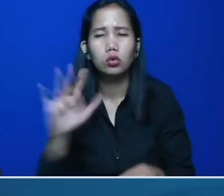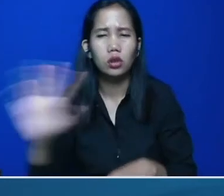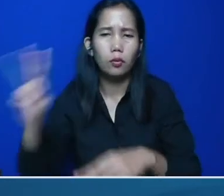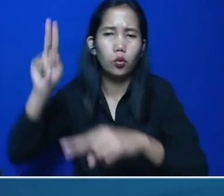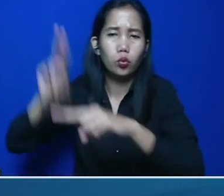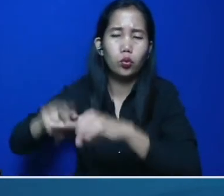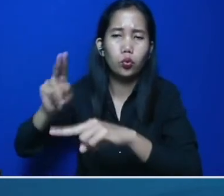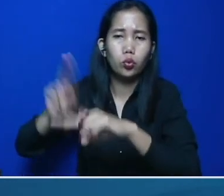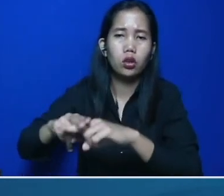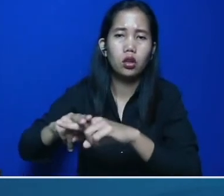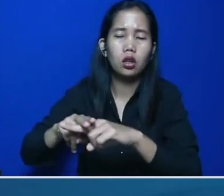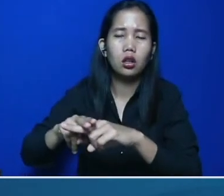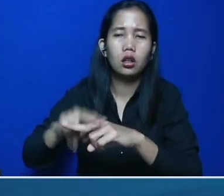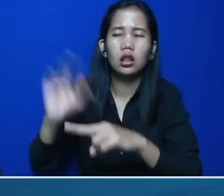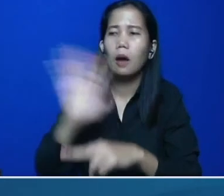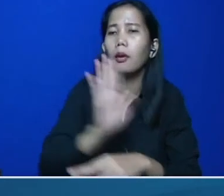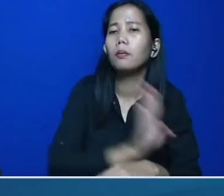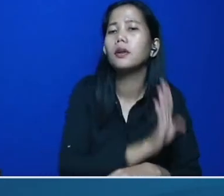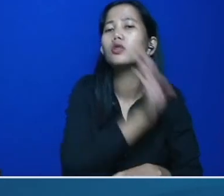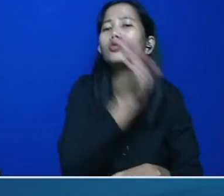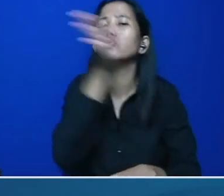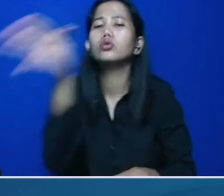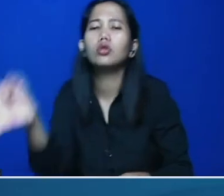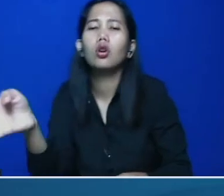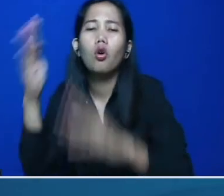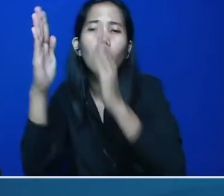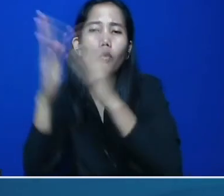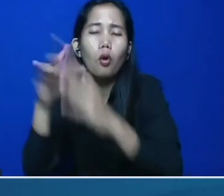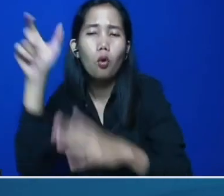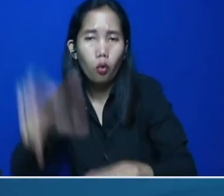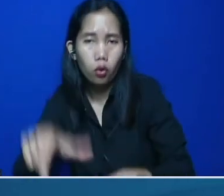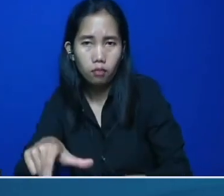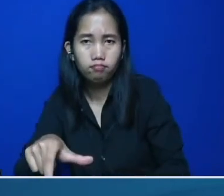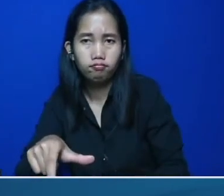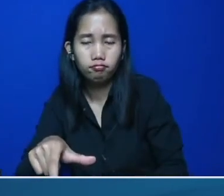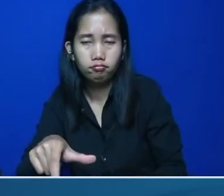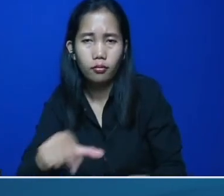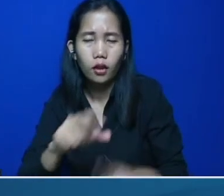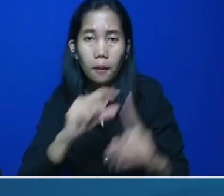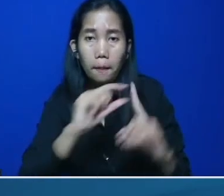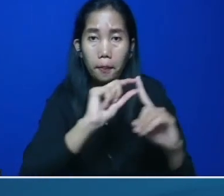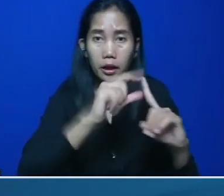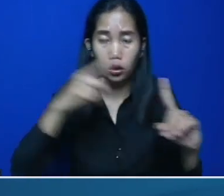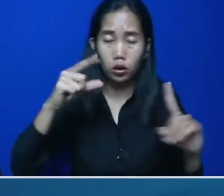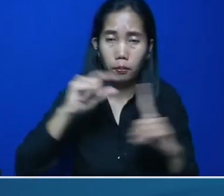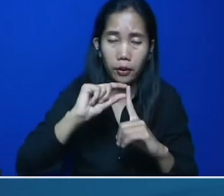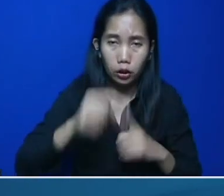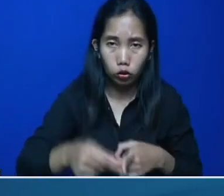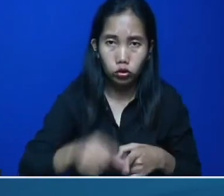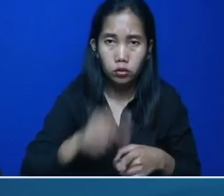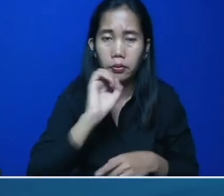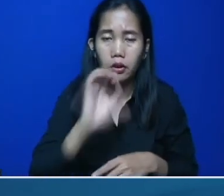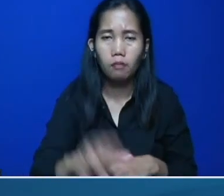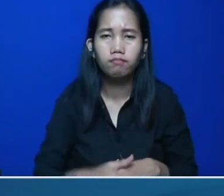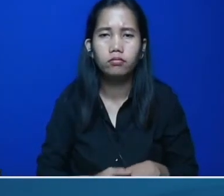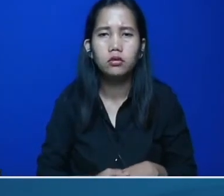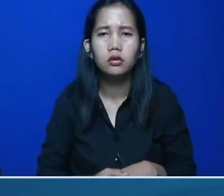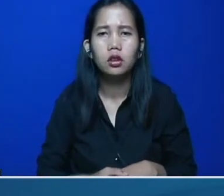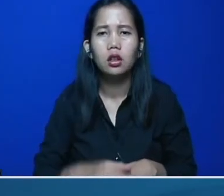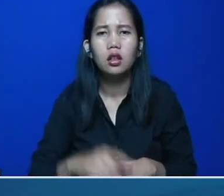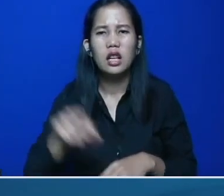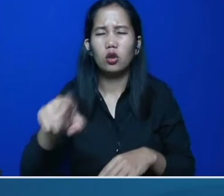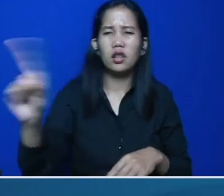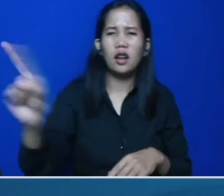kepada mereka kamu tahu betapa kerasnya larangan bagi seorang jahudi bergaul dengan orang-orang yang bukan Yahudi atau masuk ke rumah